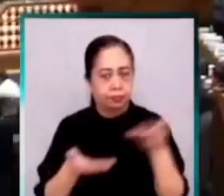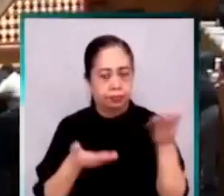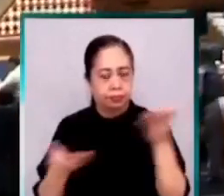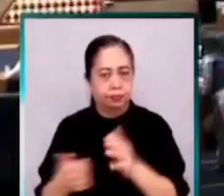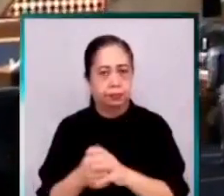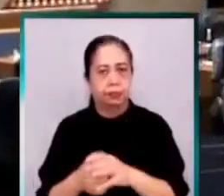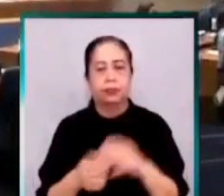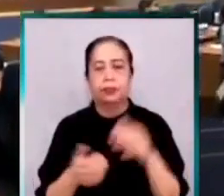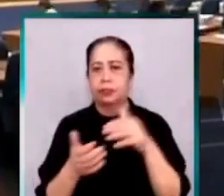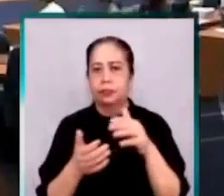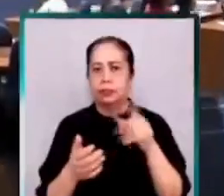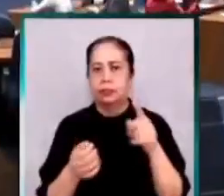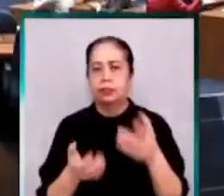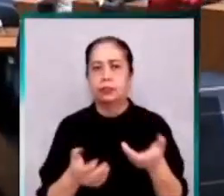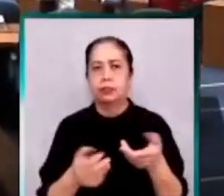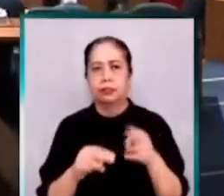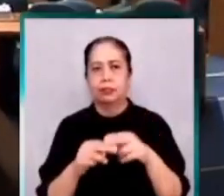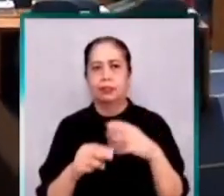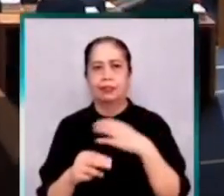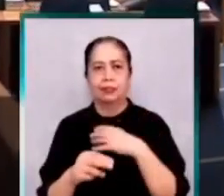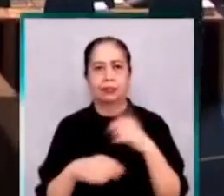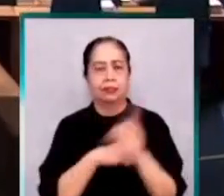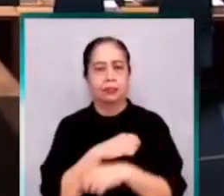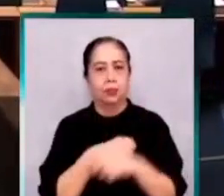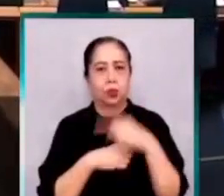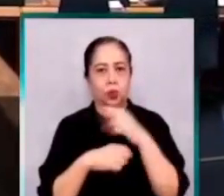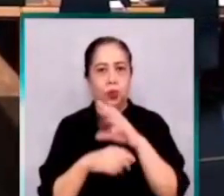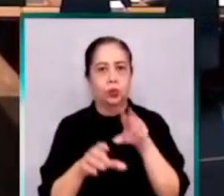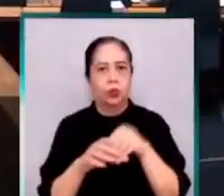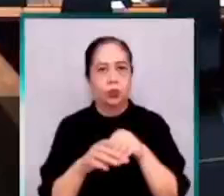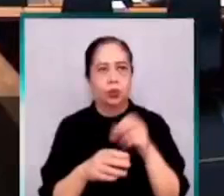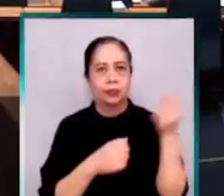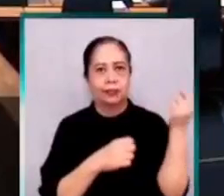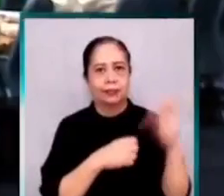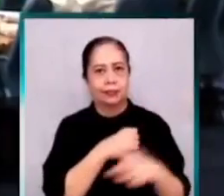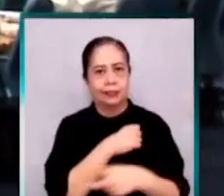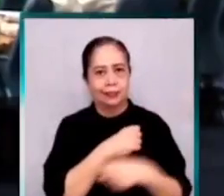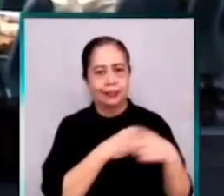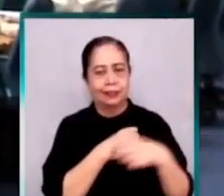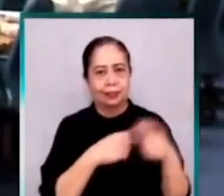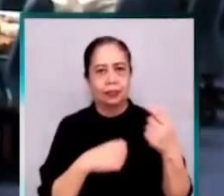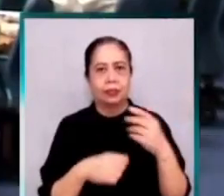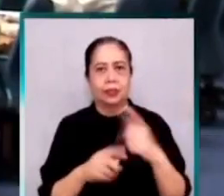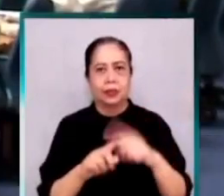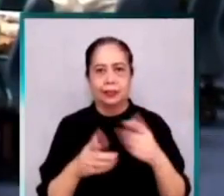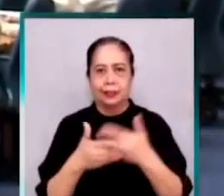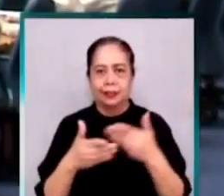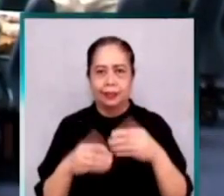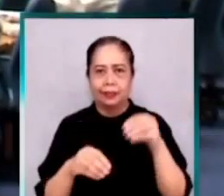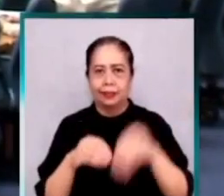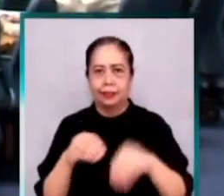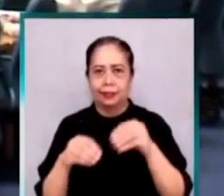na lakihan ang multa sa mga masasangkot sa smuggling ng agricultural products.